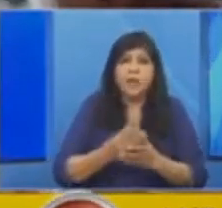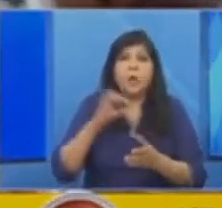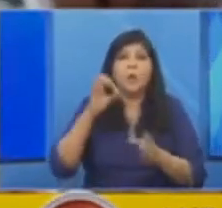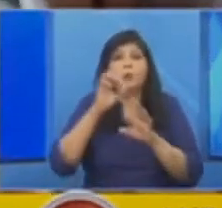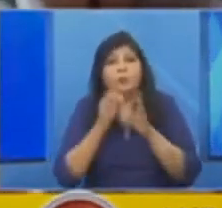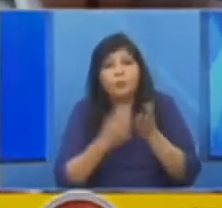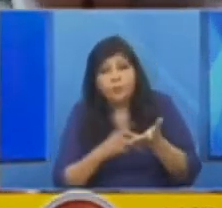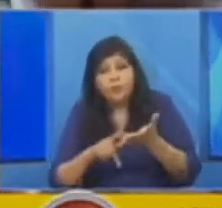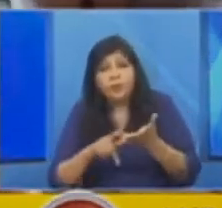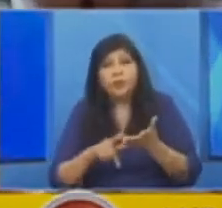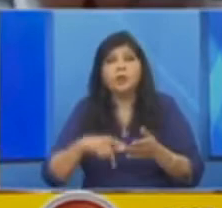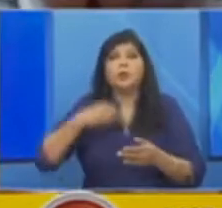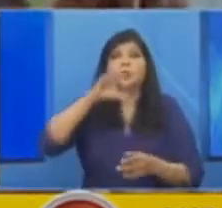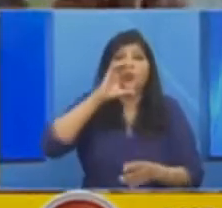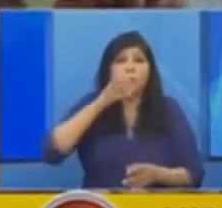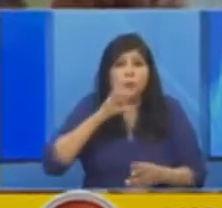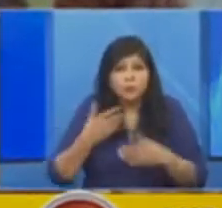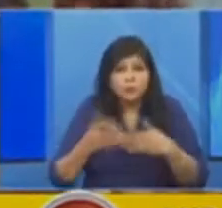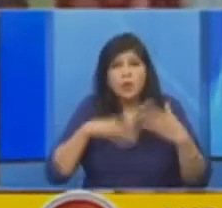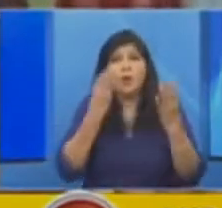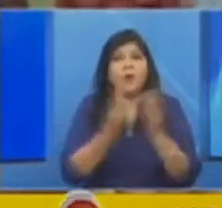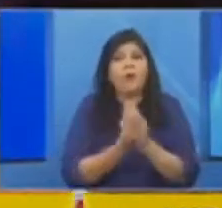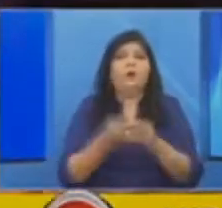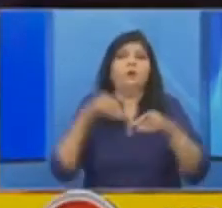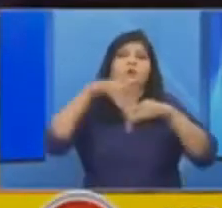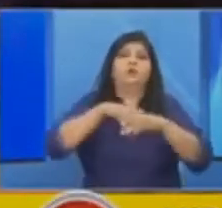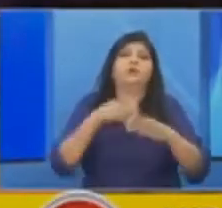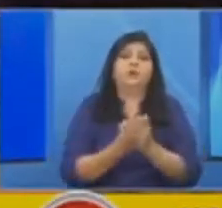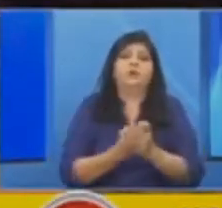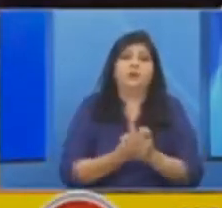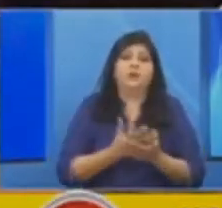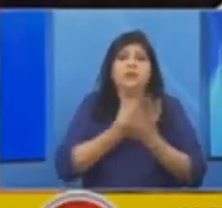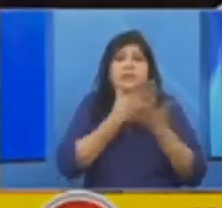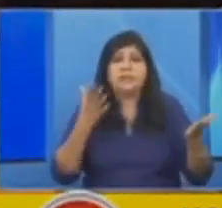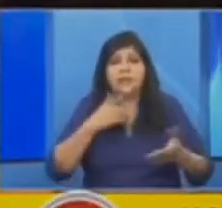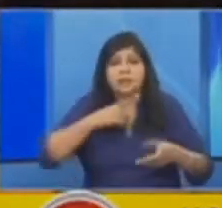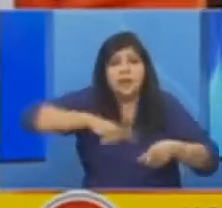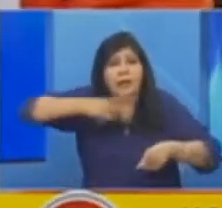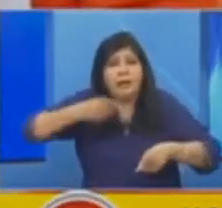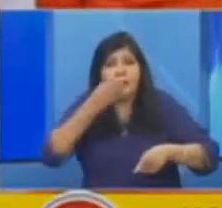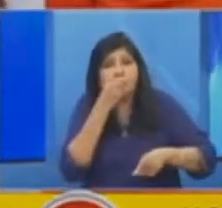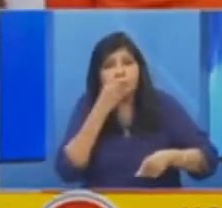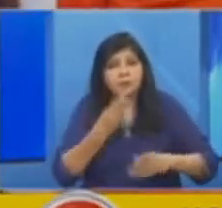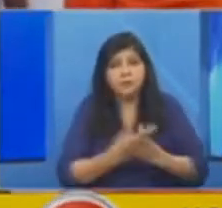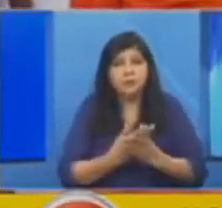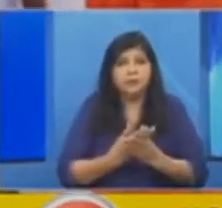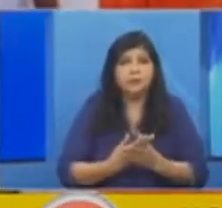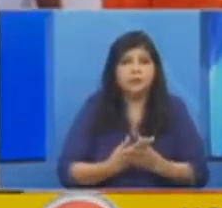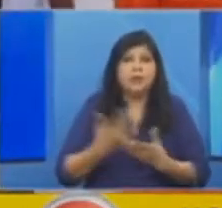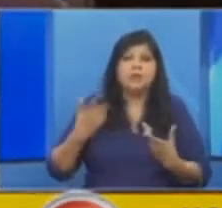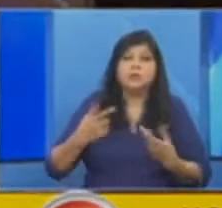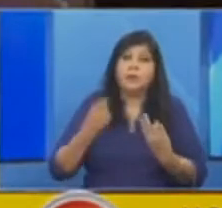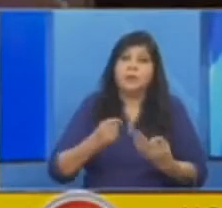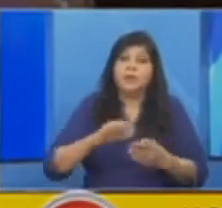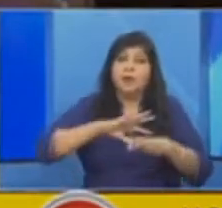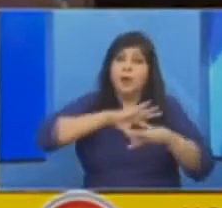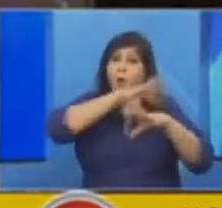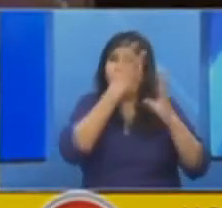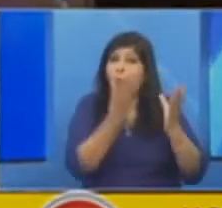कि आप क्या खा रहे हैं, कितना खा रहे हैं, कितनी बार खा रहे हैं, इसका मतलब है